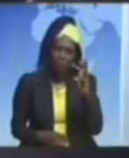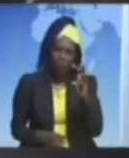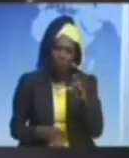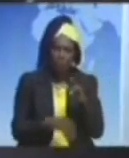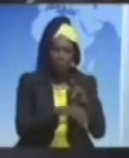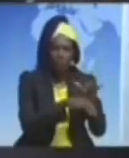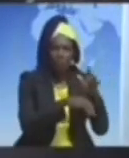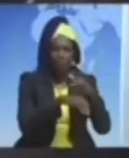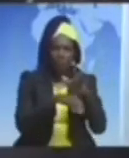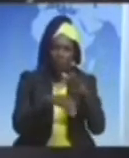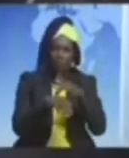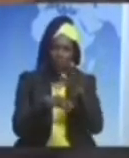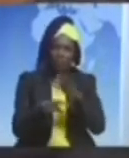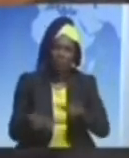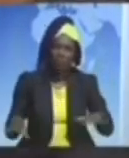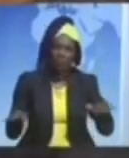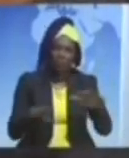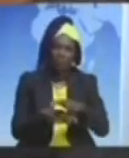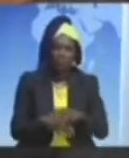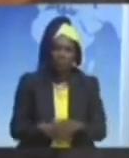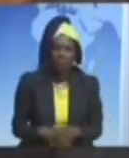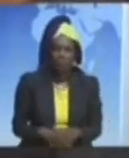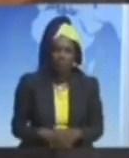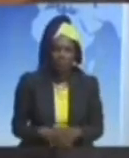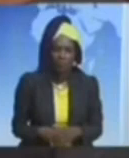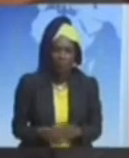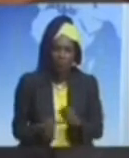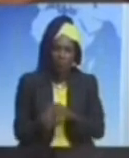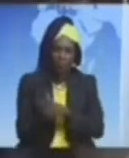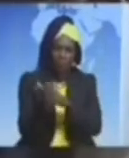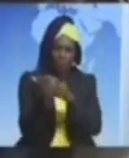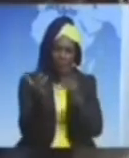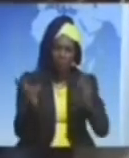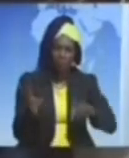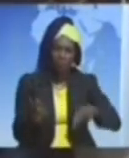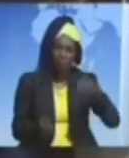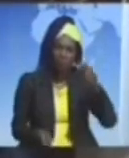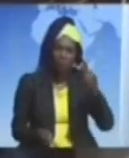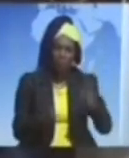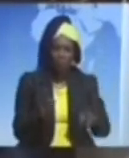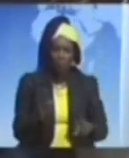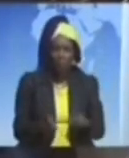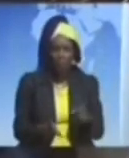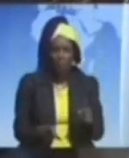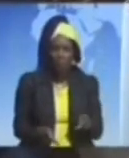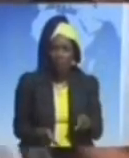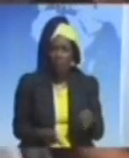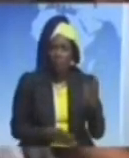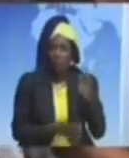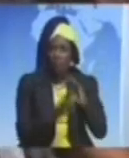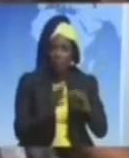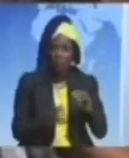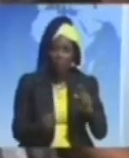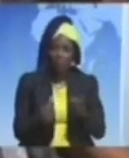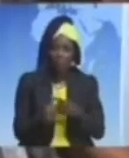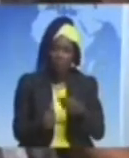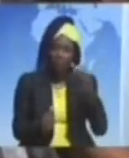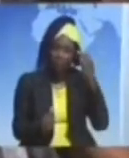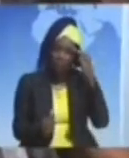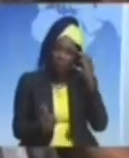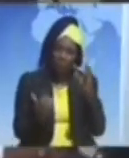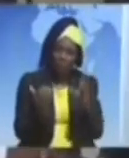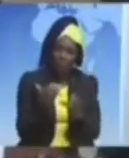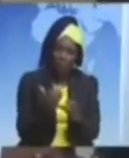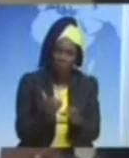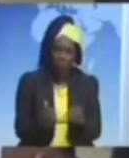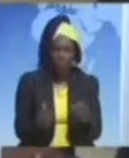poste longtemps ou jamais occupé. Parmi ces personnalités politiques, autrefois Premier ministre, vice-premier ministre,